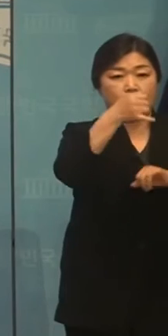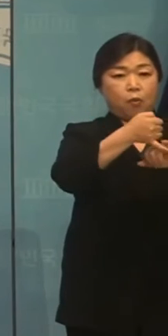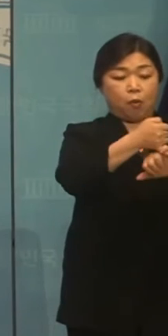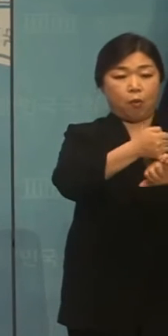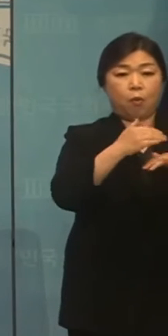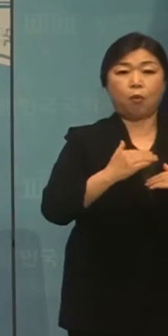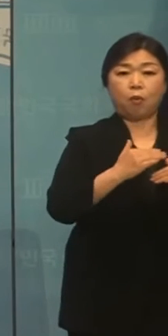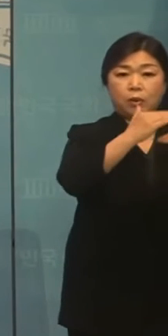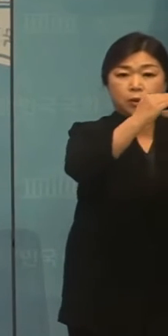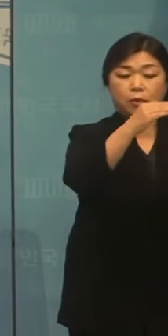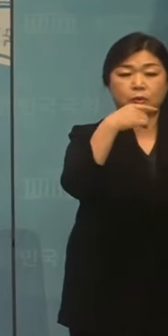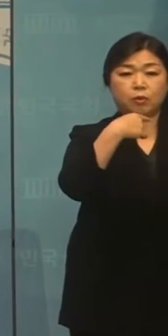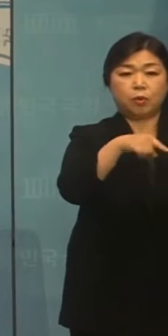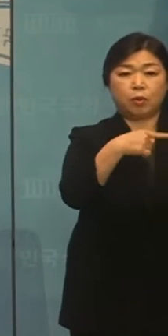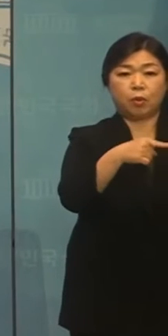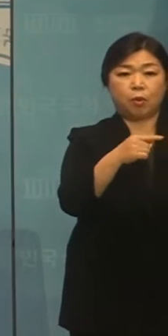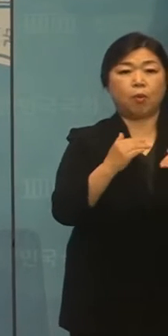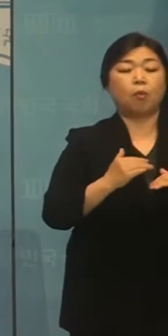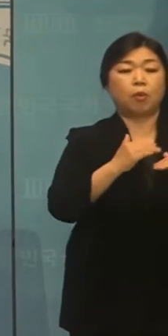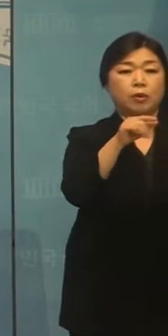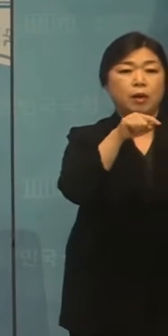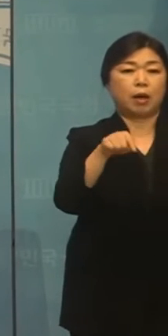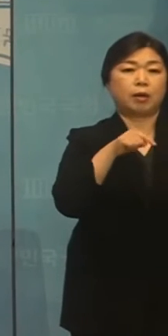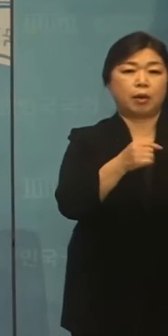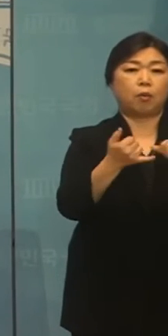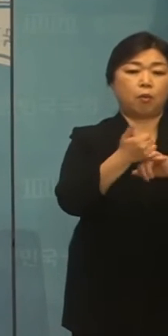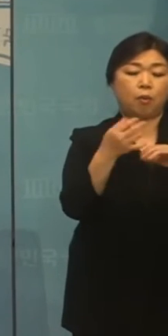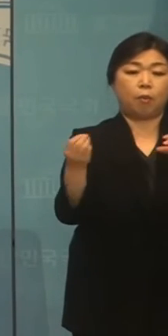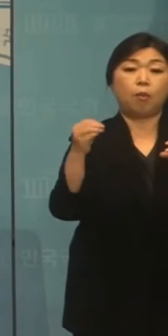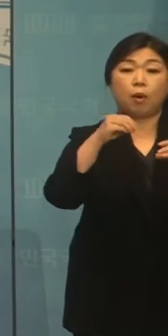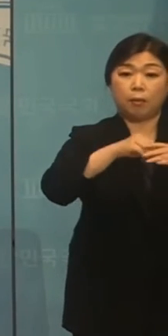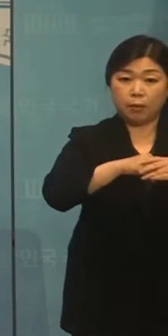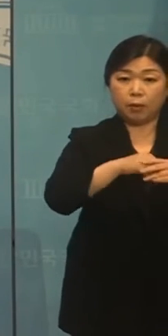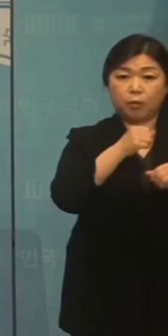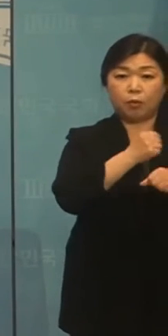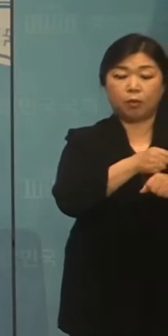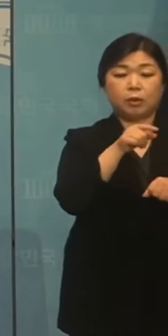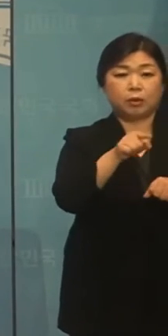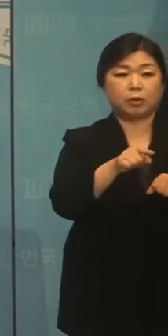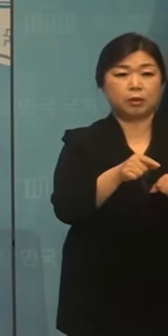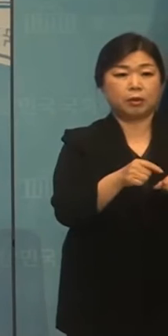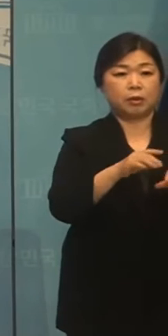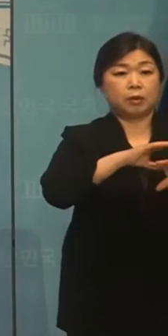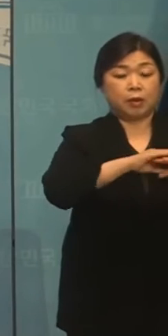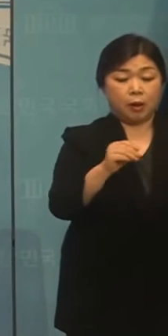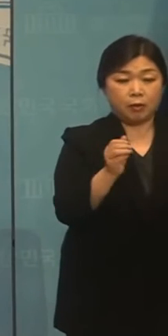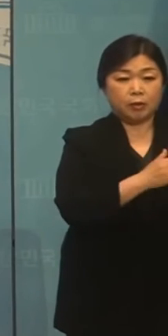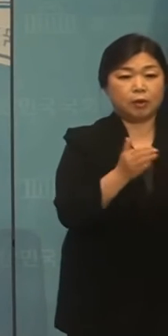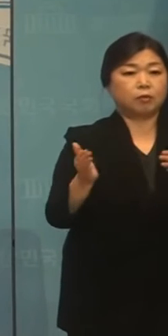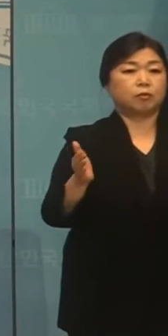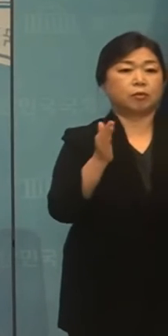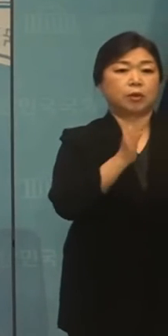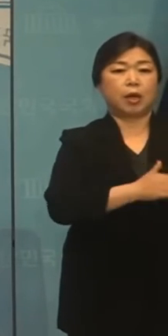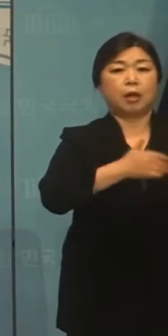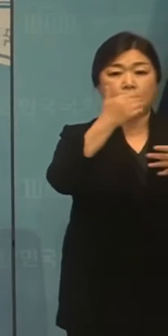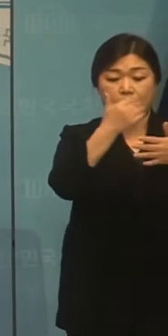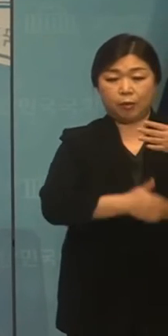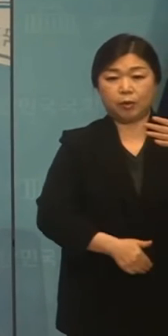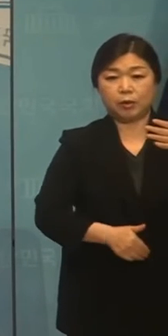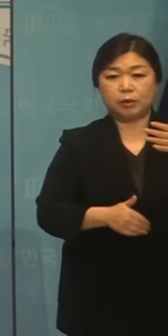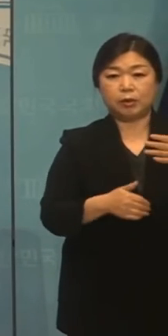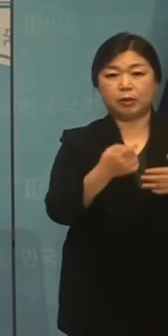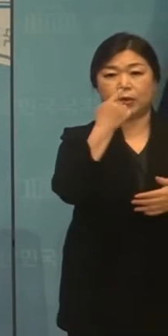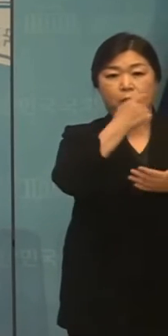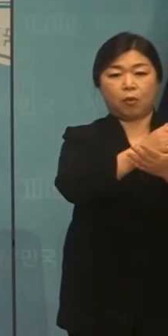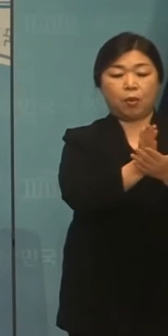과정을 교육 과정에 반드시 포함하고 이를 소화한 후에 AP 과목을 수강할 수 있도록